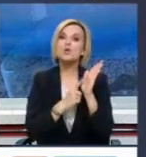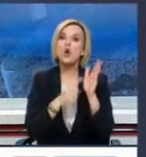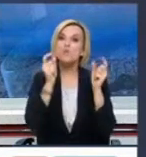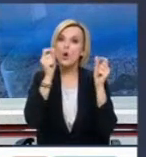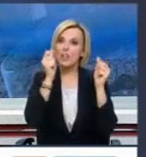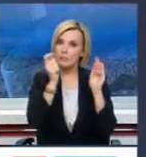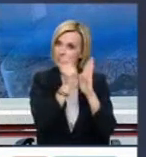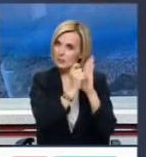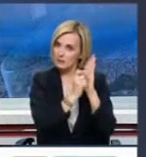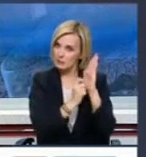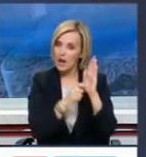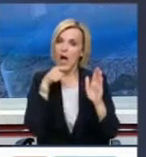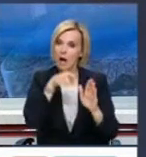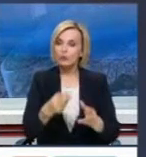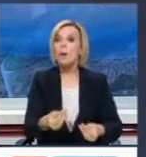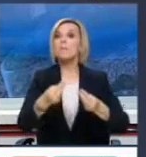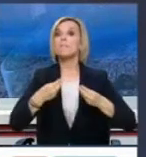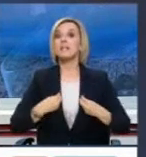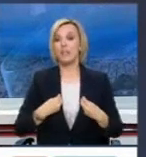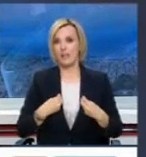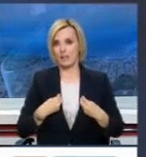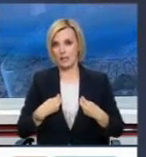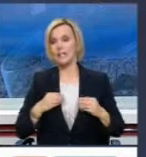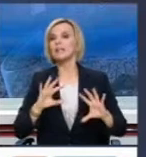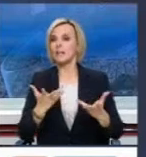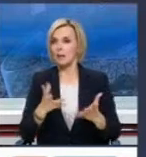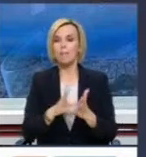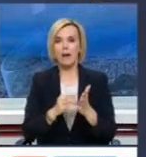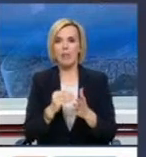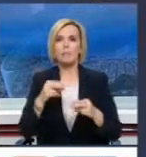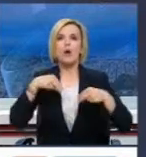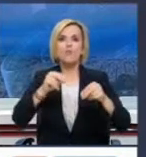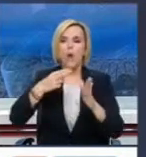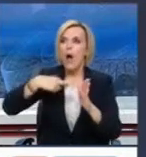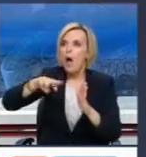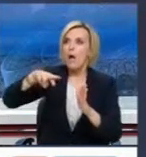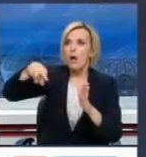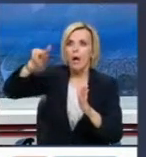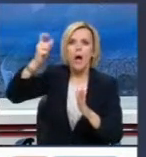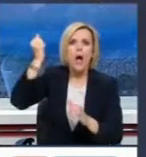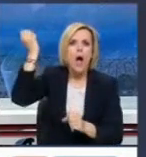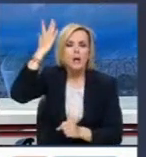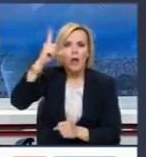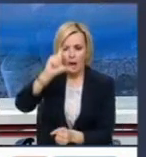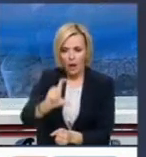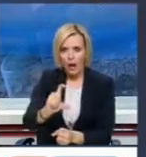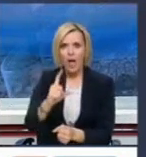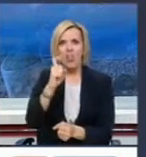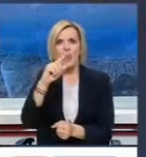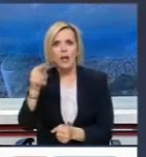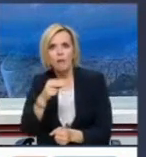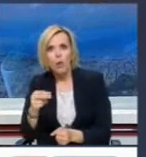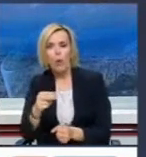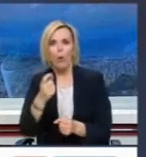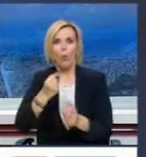εργαλείο για να πολεμήσουμε όσους προσπαθούν να κερδίσουν από αυτή την κρίση. Ήδη η Γενική Γραμματεία Καταναλωτού, η Ελληνική